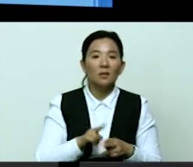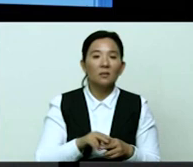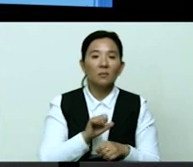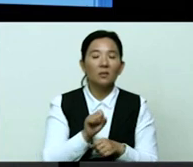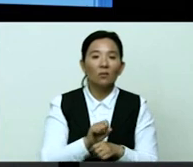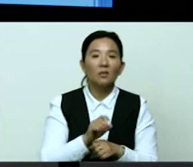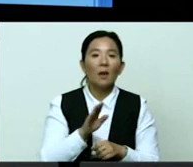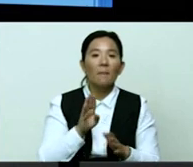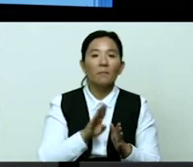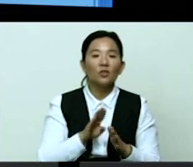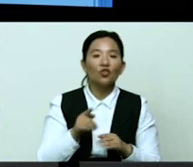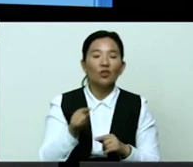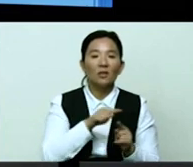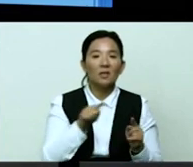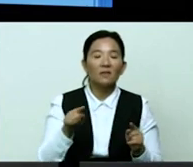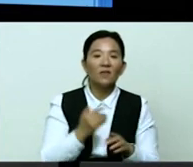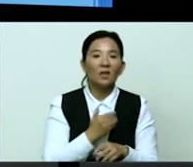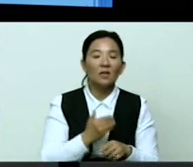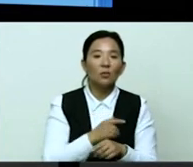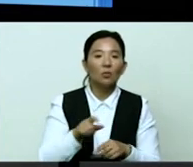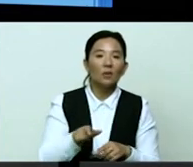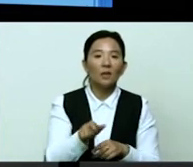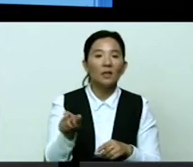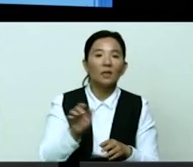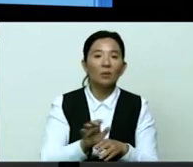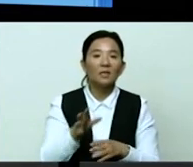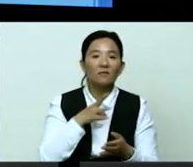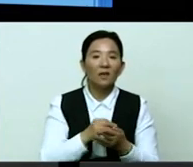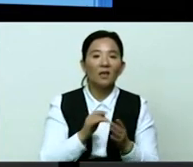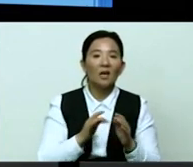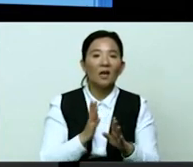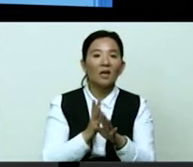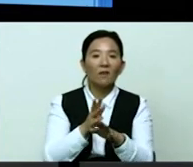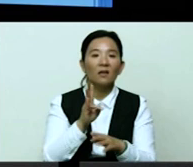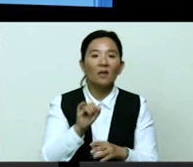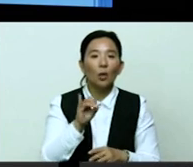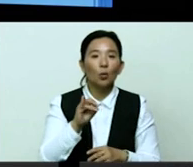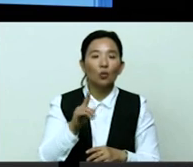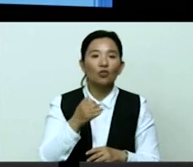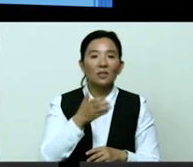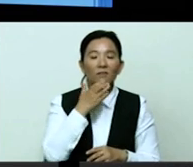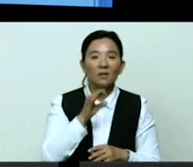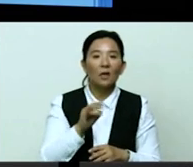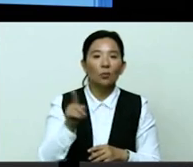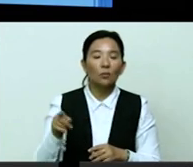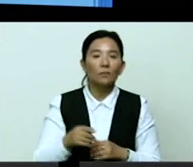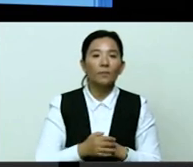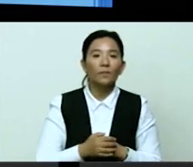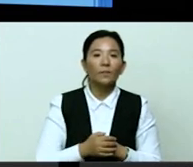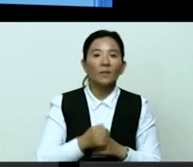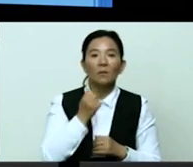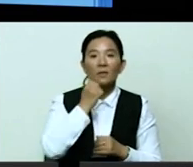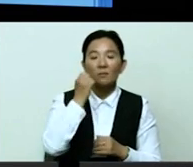через Ферганскую долину отправлять свои караваны на юг, через Афганистан в Индию.